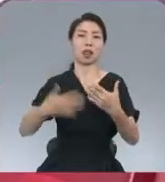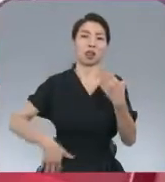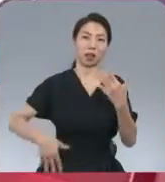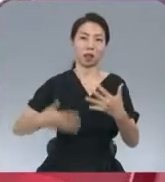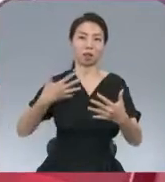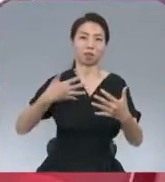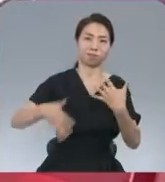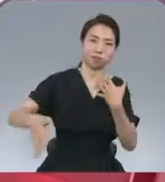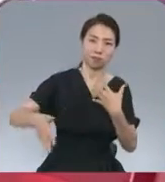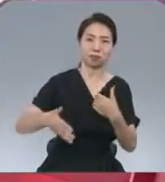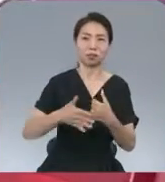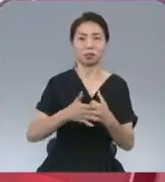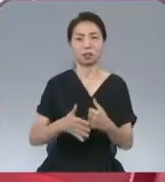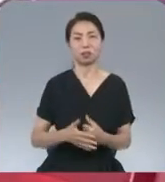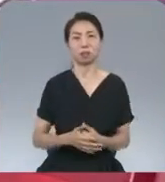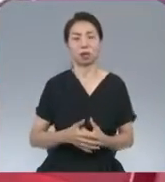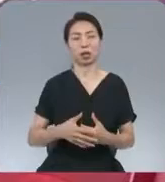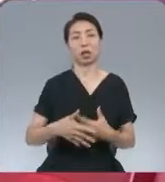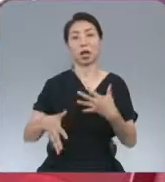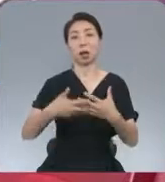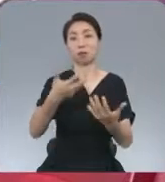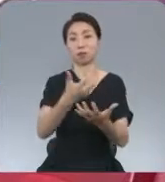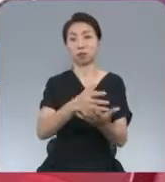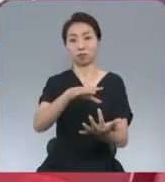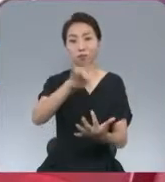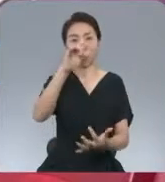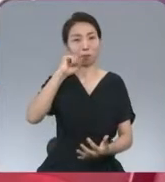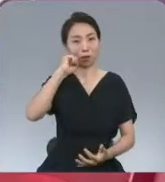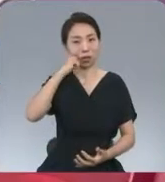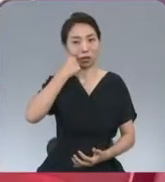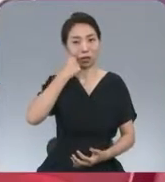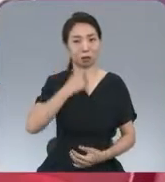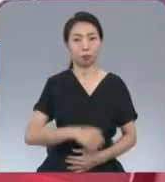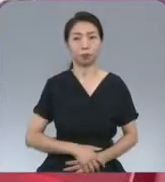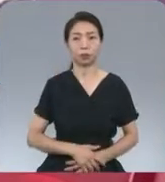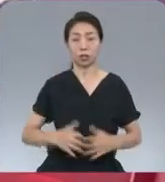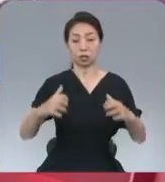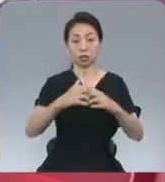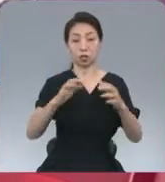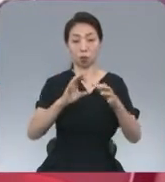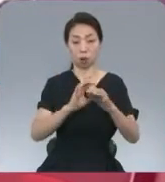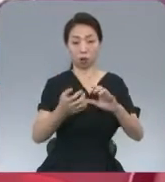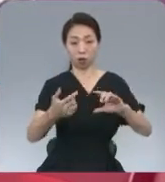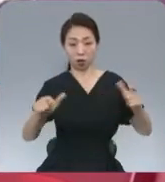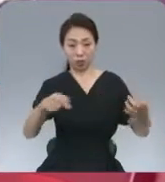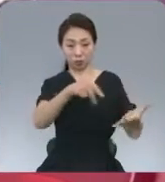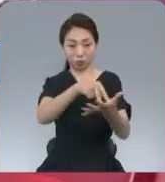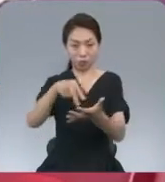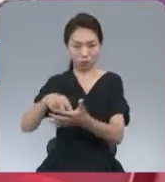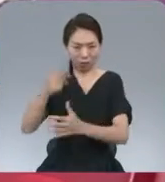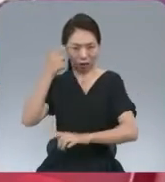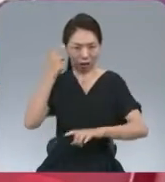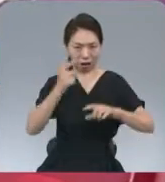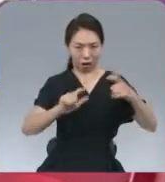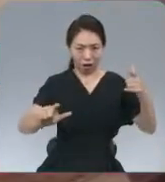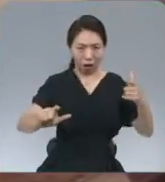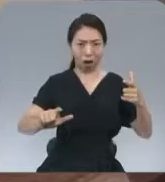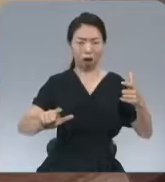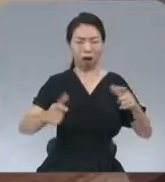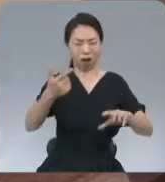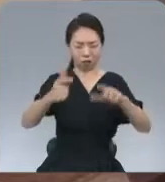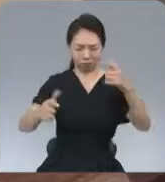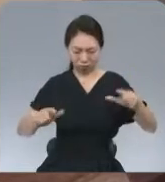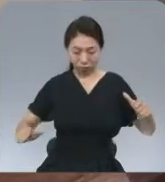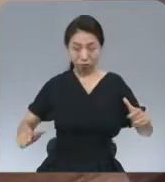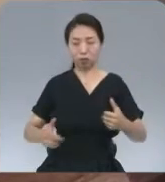разногласия реагировать и на глобальные вызовы и как заявила в своем выступлении директор-распорядитель международного валютного